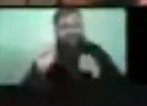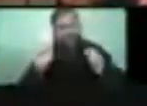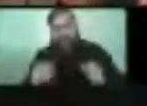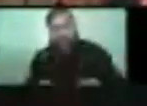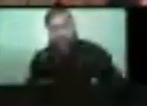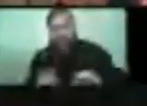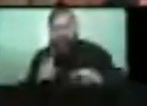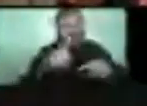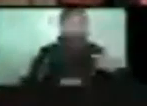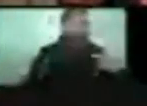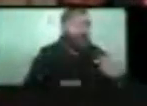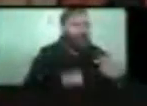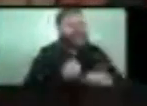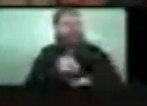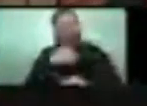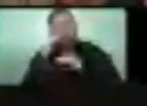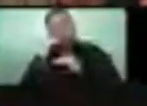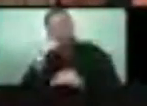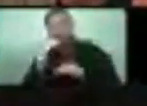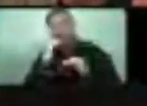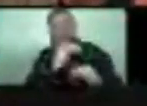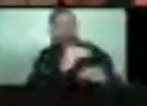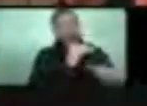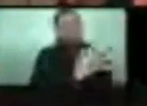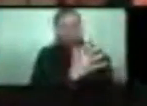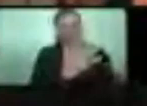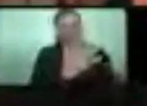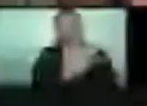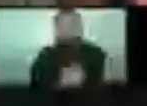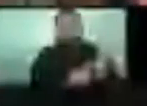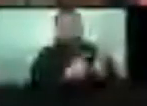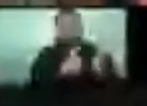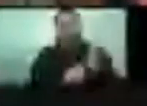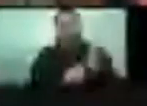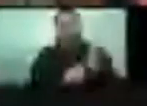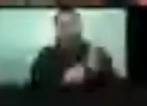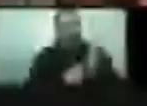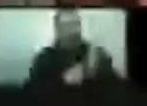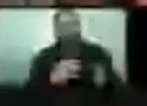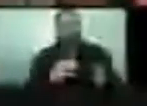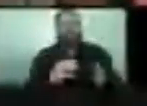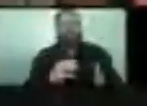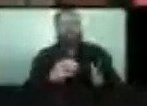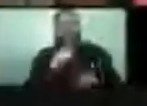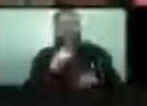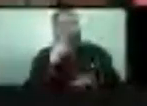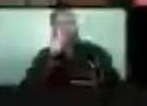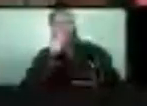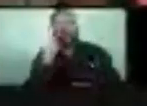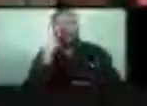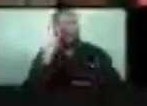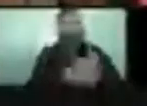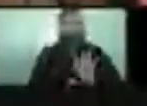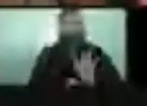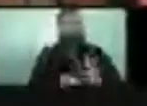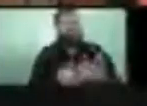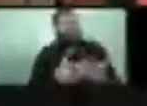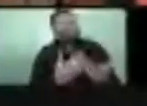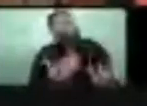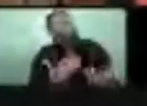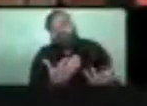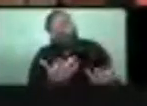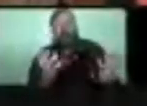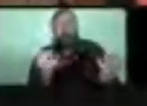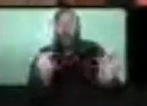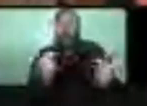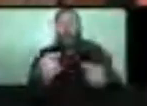Jambo lingine kuhusu matumizi ya fedha, sijui kama kuna sheria kuhusu ni wapi